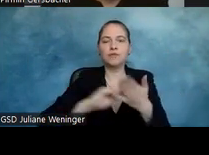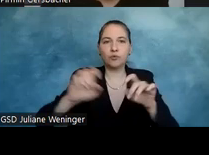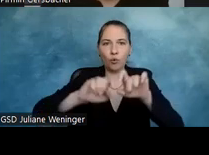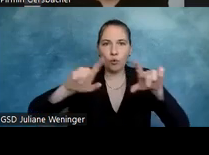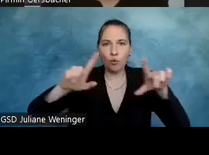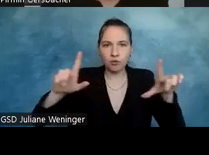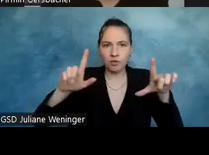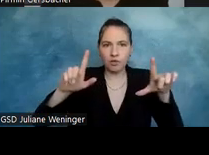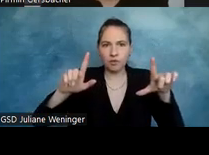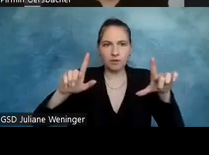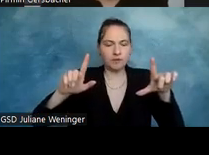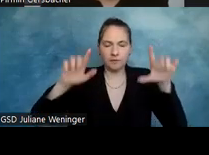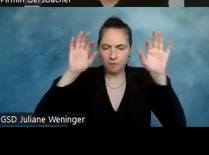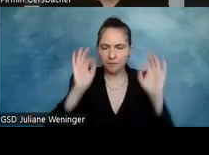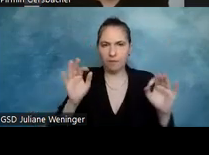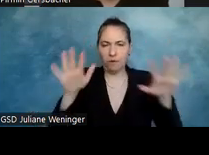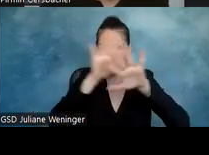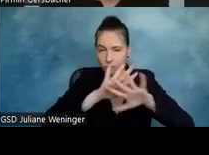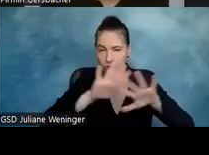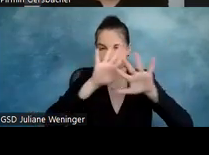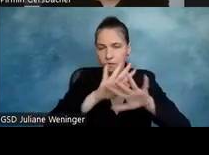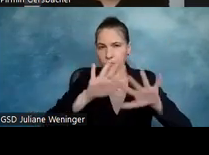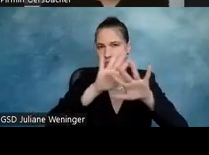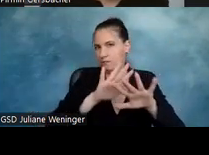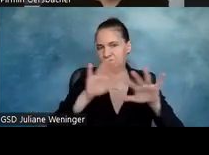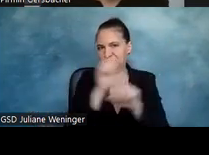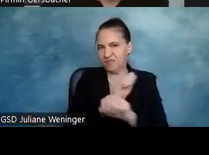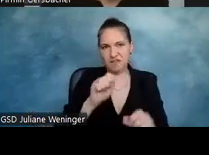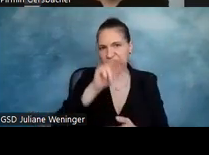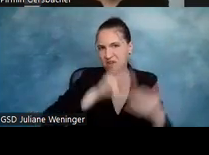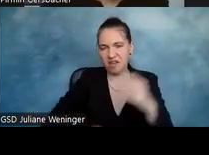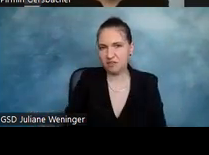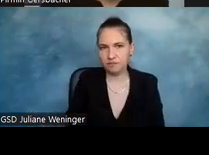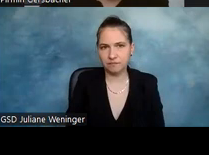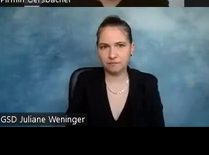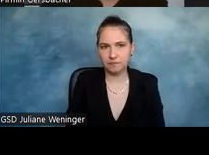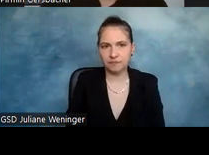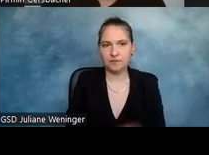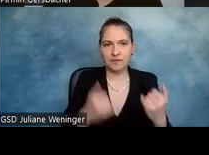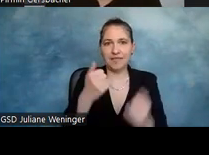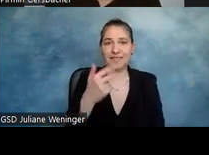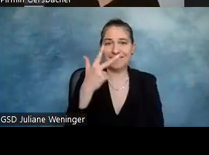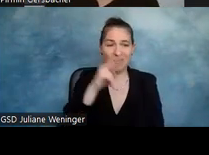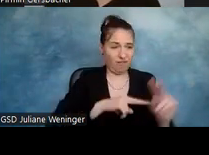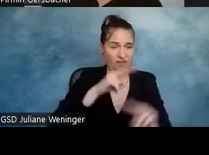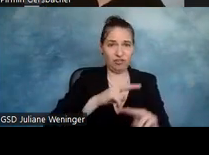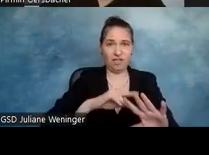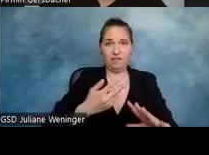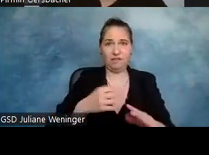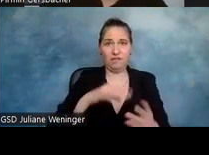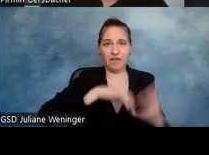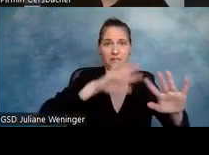damit er halt einfach die Texte besser lesen kann, kann er sie jetzt umso weniger lesen, einfach weil hier auf einmal drei verschiedene Schriften aneinander gerutscht sind und